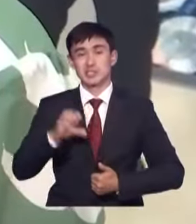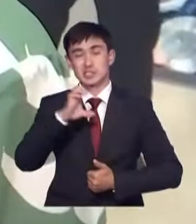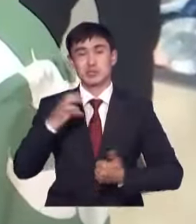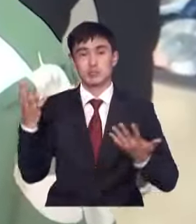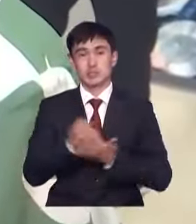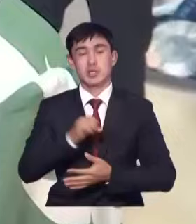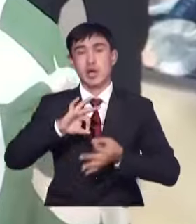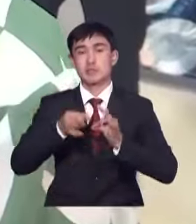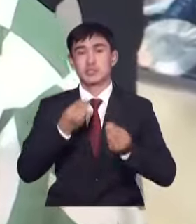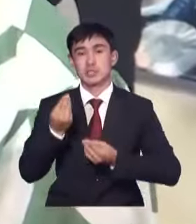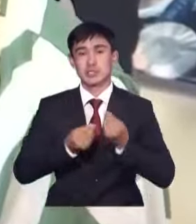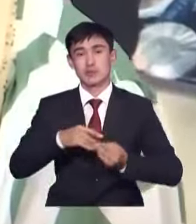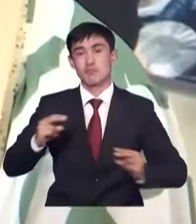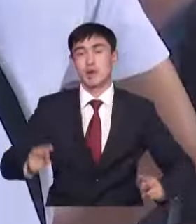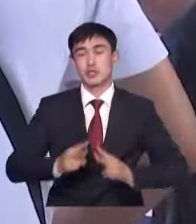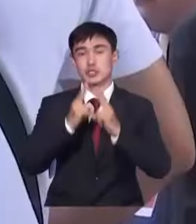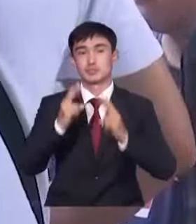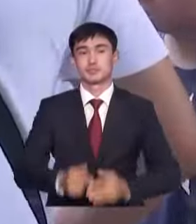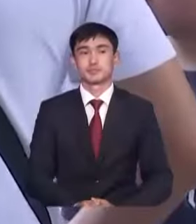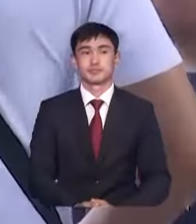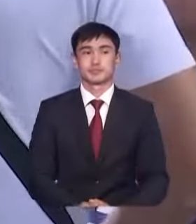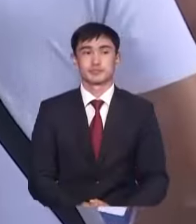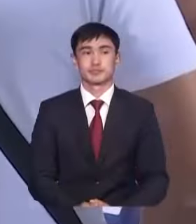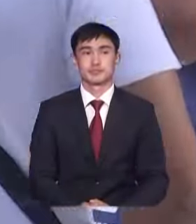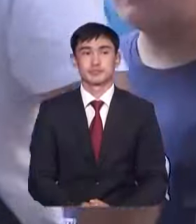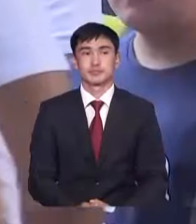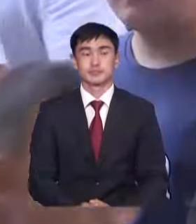серебряным призером Олимпийских игр в Париже.